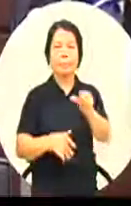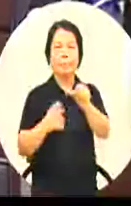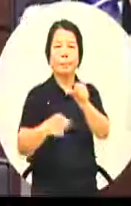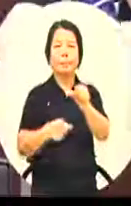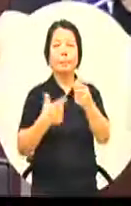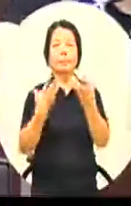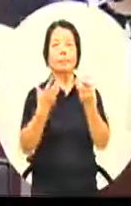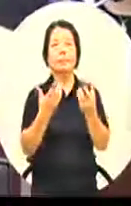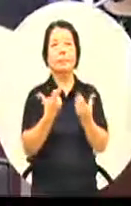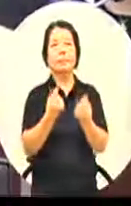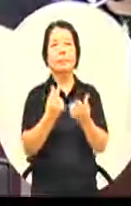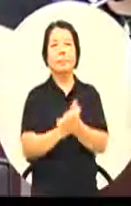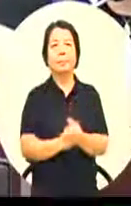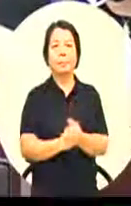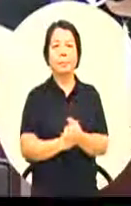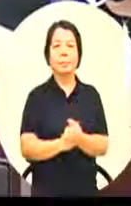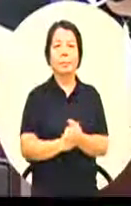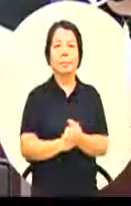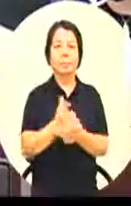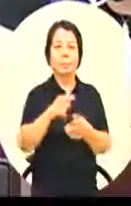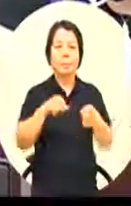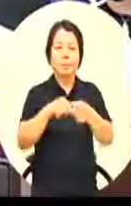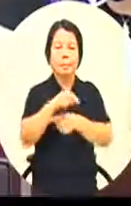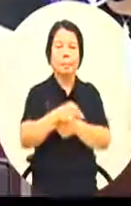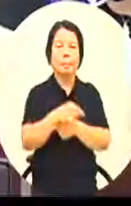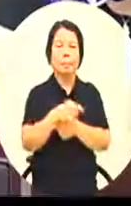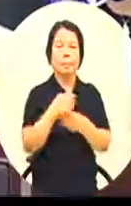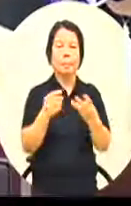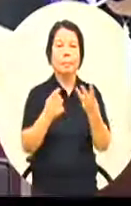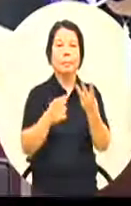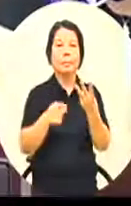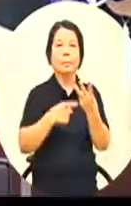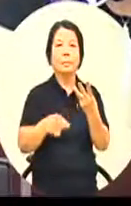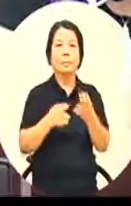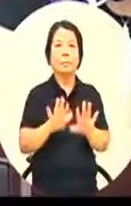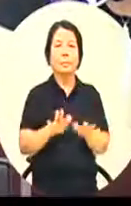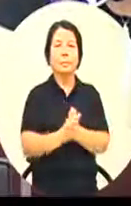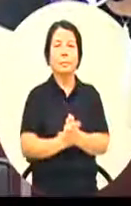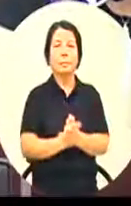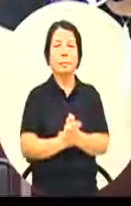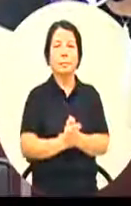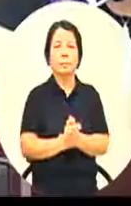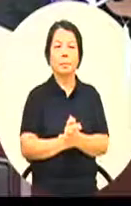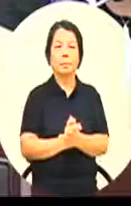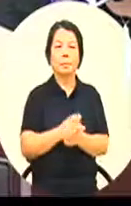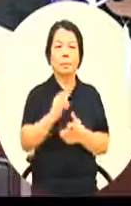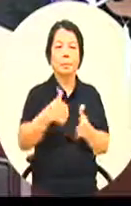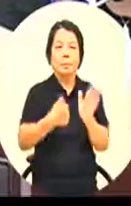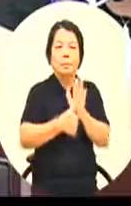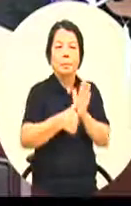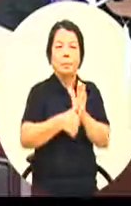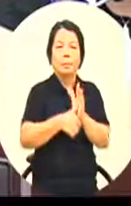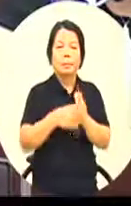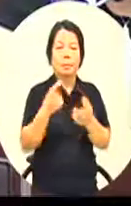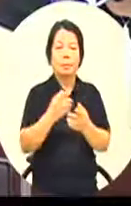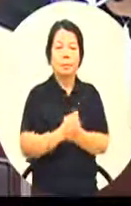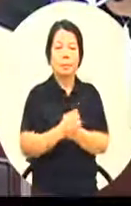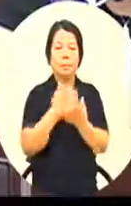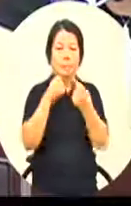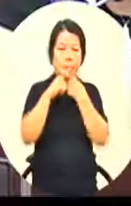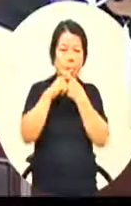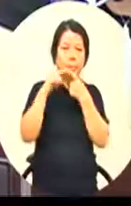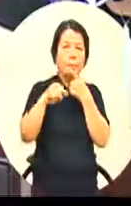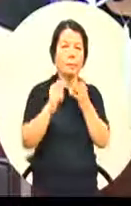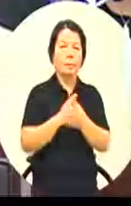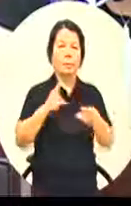嘛？ 五位，所以去高去低，他平均就三位。那评审委员这名单是很保密的，是主管科再给